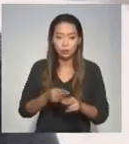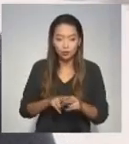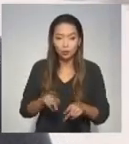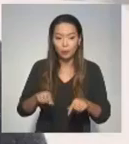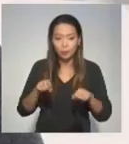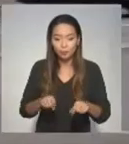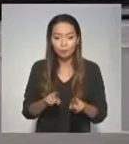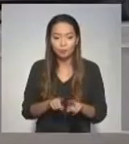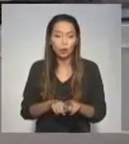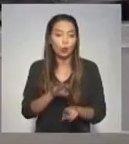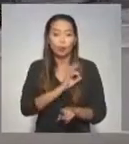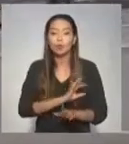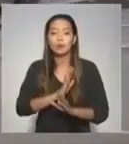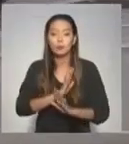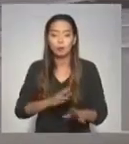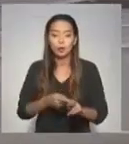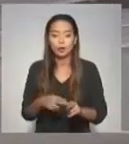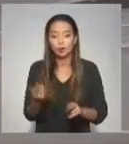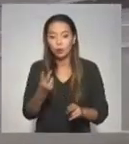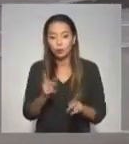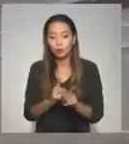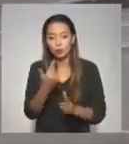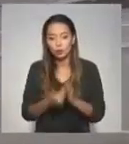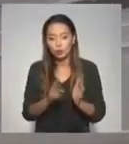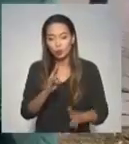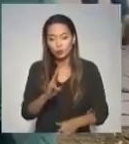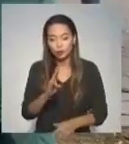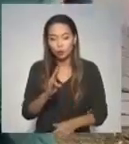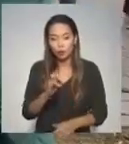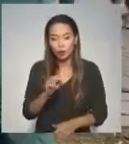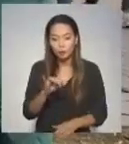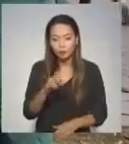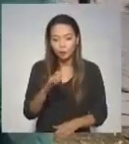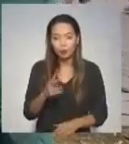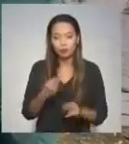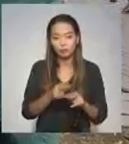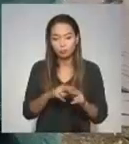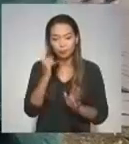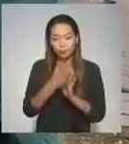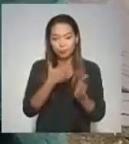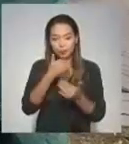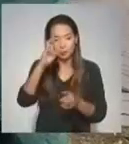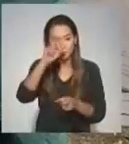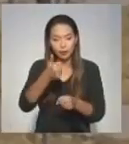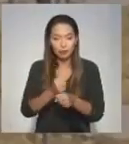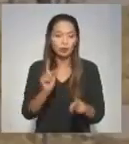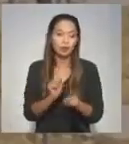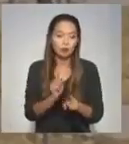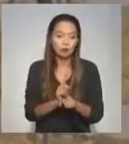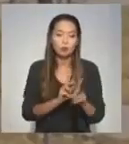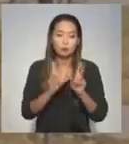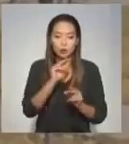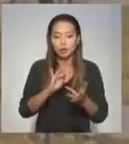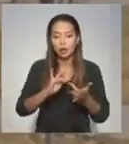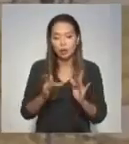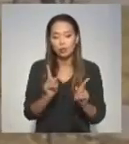құқығын қолданбаған. Екі соттан да жеңіліс тапқан Нұрболат Әбілхан салын суға кетірмейді. Мемлекет басшысына үнім жетсін деген мақсатта